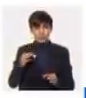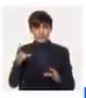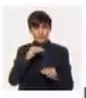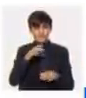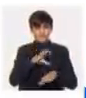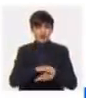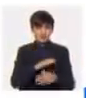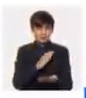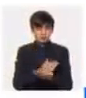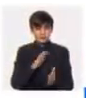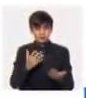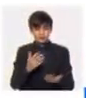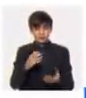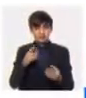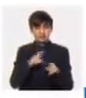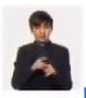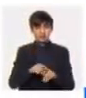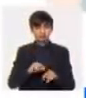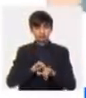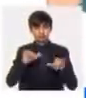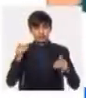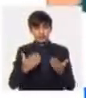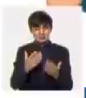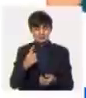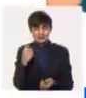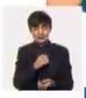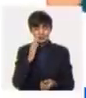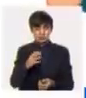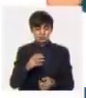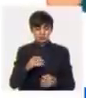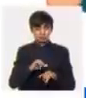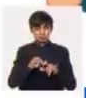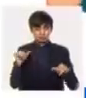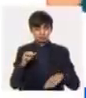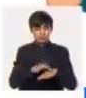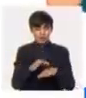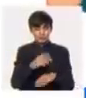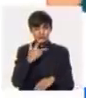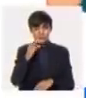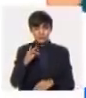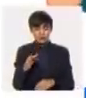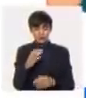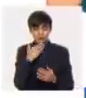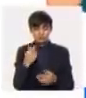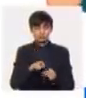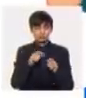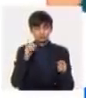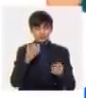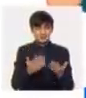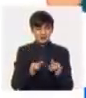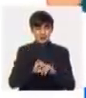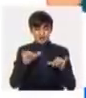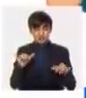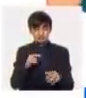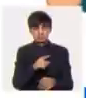нескольких факторов. Так, например, средний уровень роста количества зараженных за неделю не должен будет превысить 3%. Для подсчета этого показателя